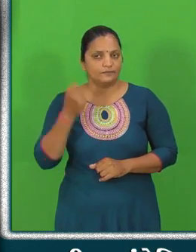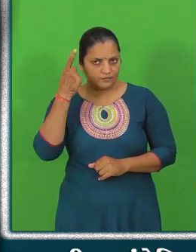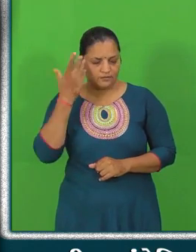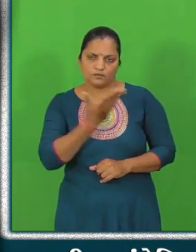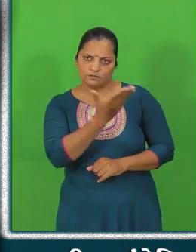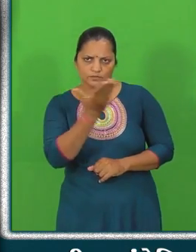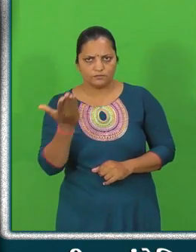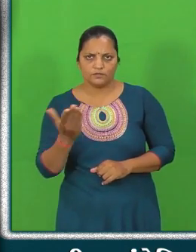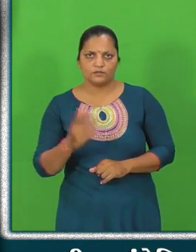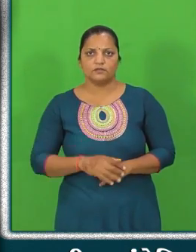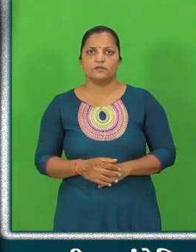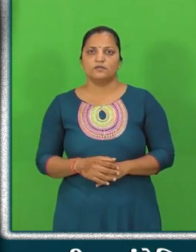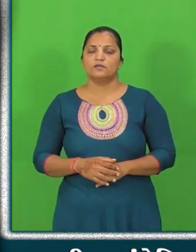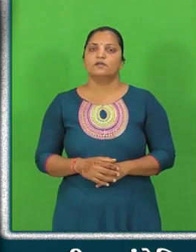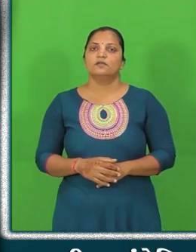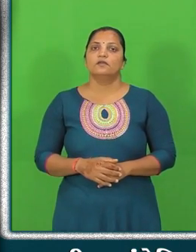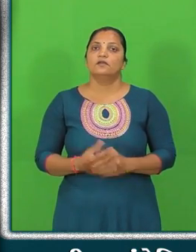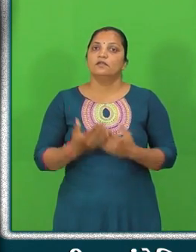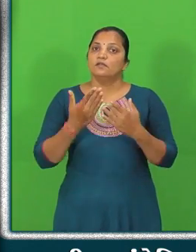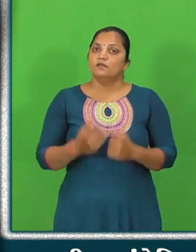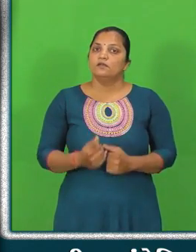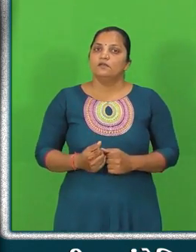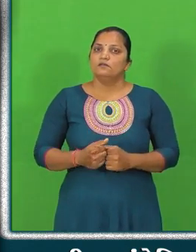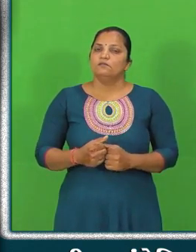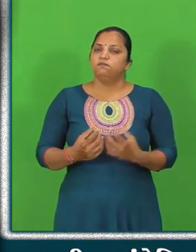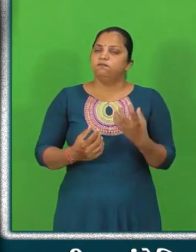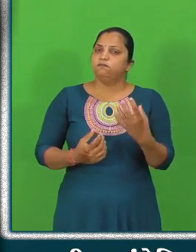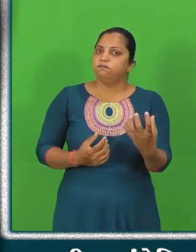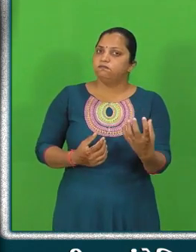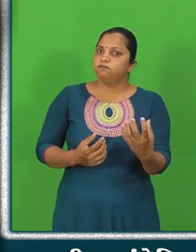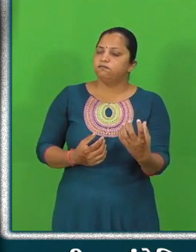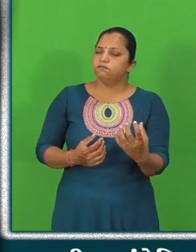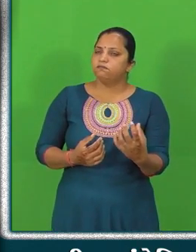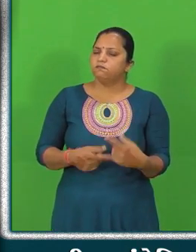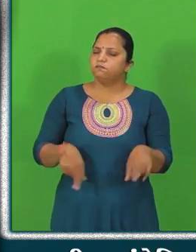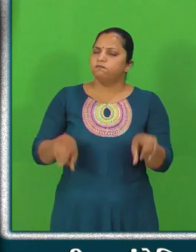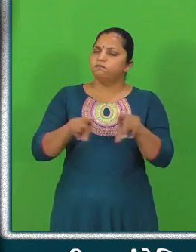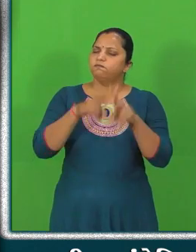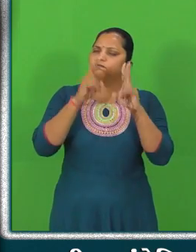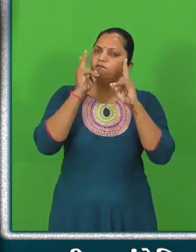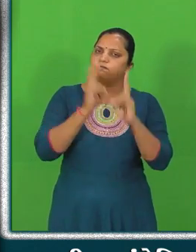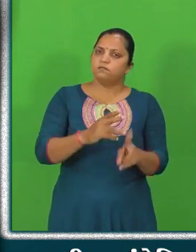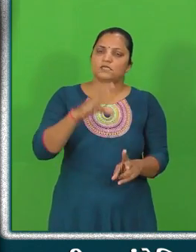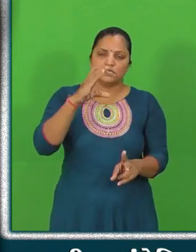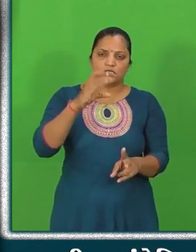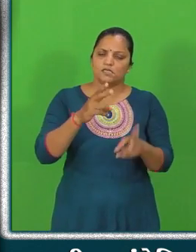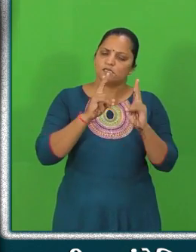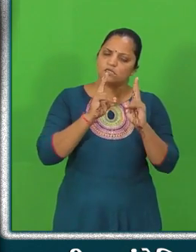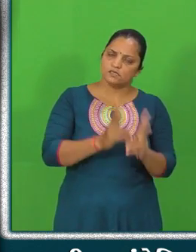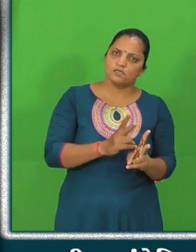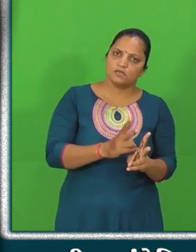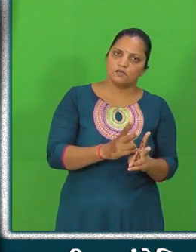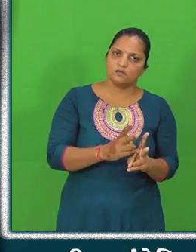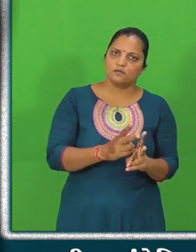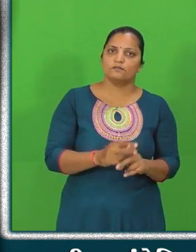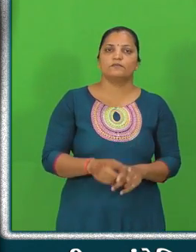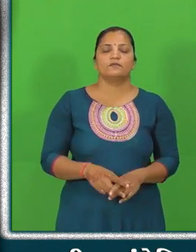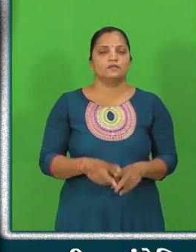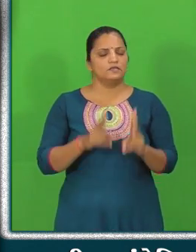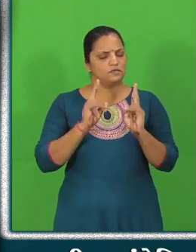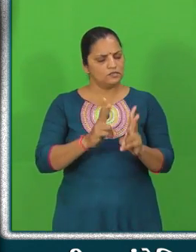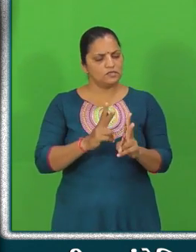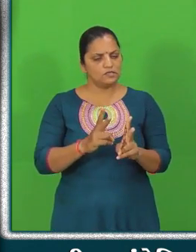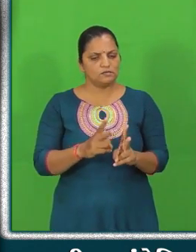बिल्कुल समझ पड़ी गई हशे मित्रों। तो अहींया वस्तु जे स्थाने छे एटले के सी स्थान ऊपर छे त्यां ज प्रतिबिंब